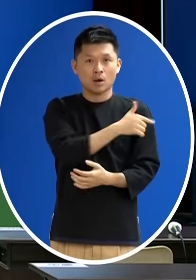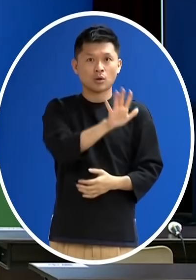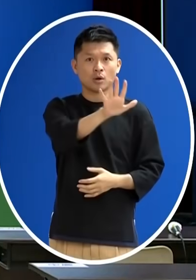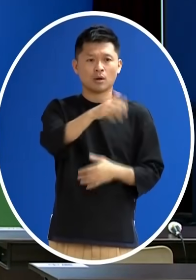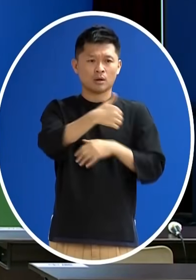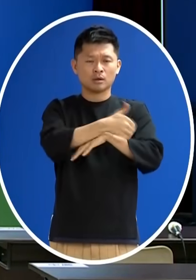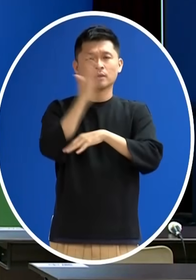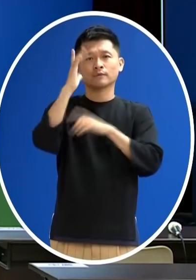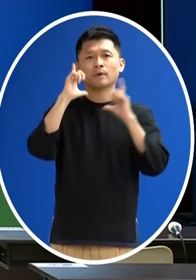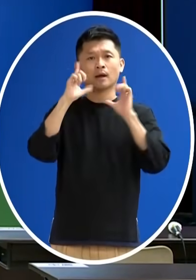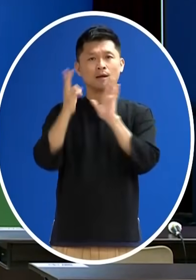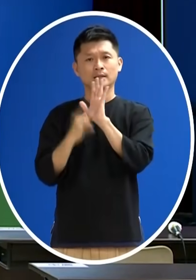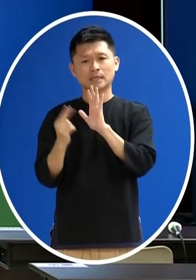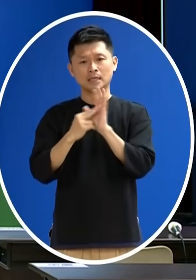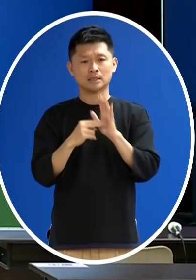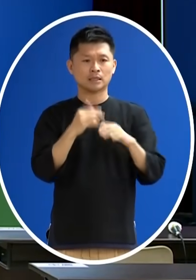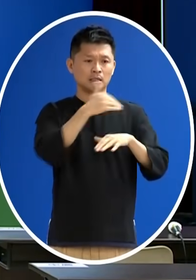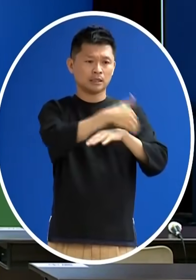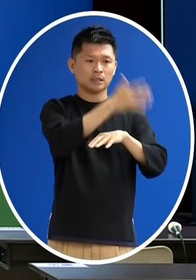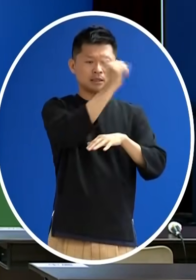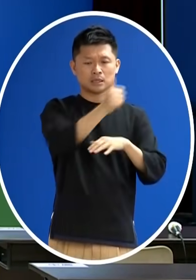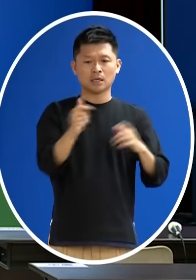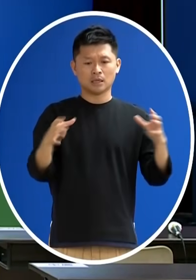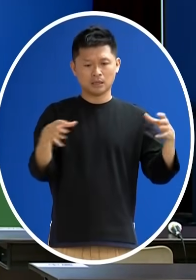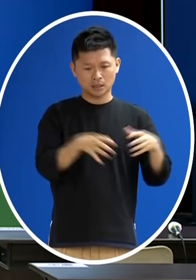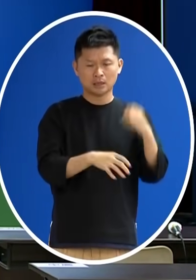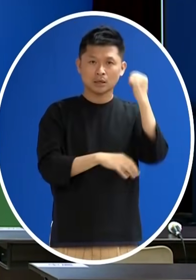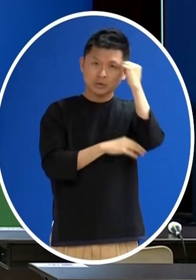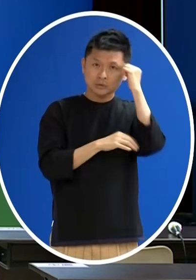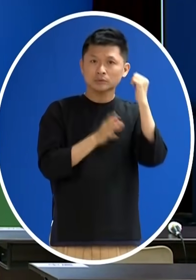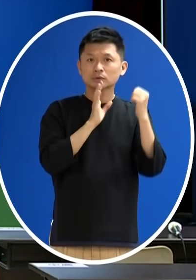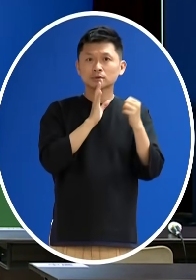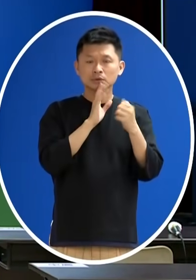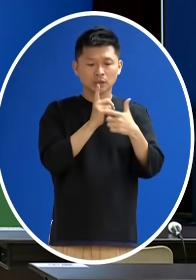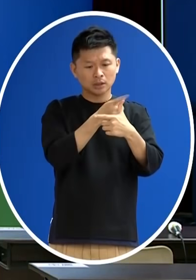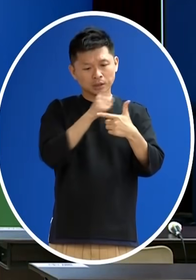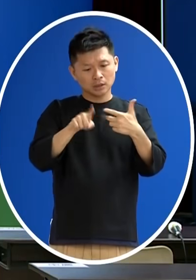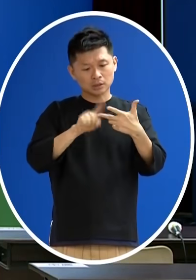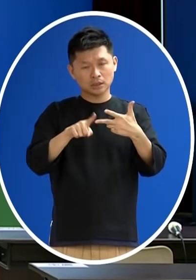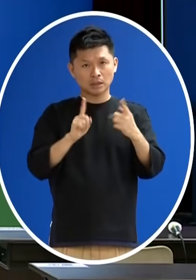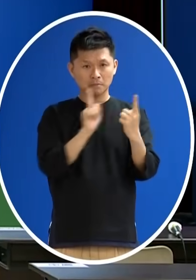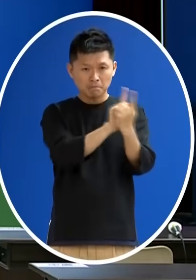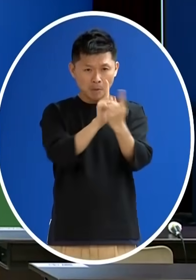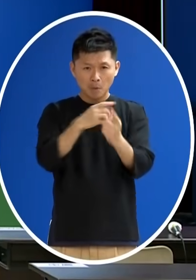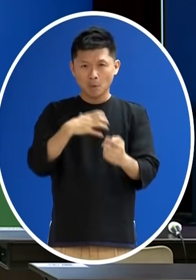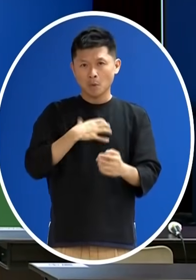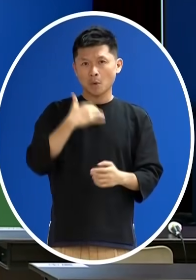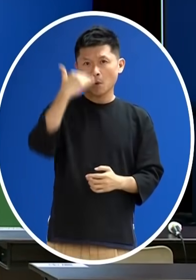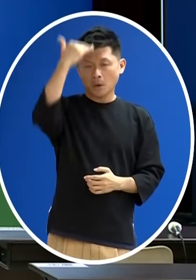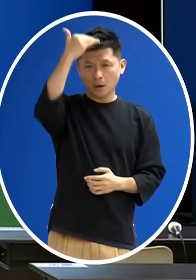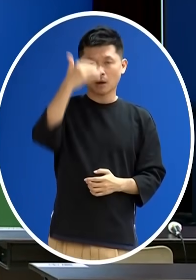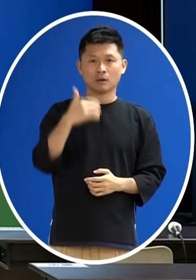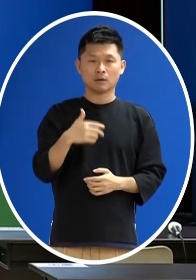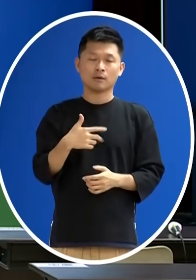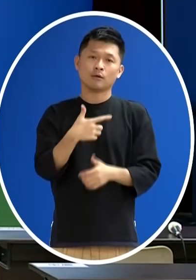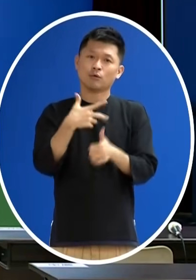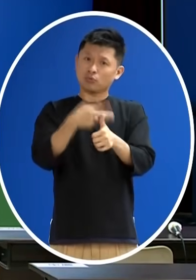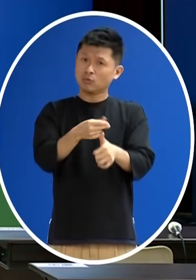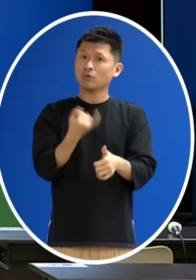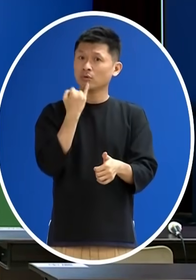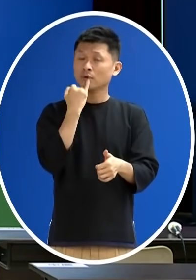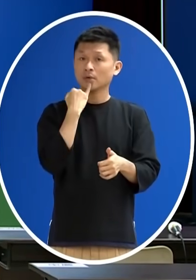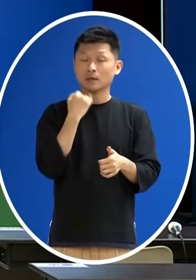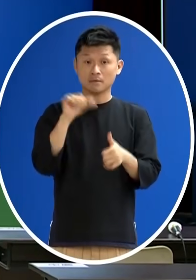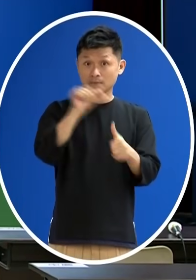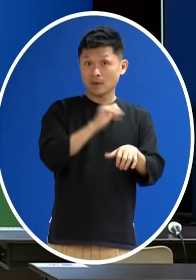有解释说，因为这位是同住家人，符合前三类的对象，高接触风险，请问这个会开罚吗？另外云林